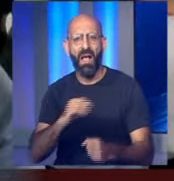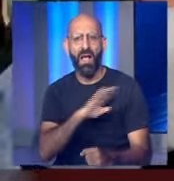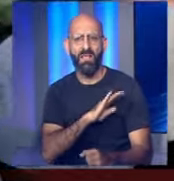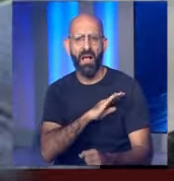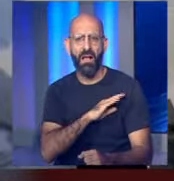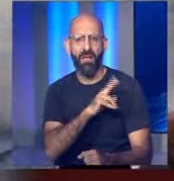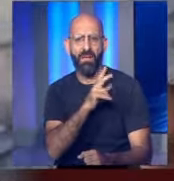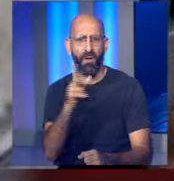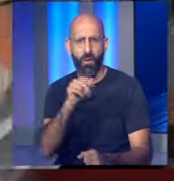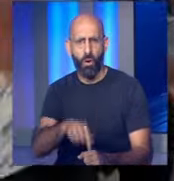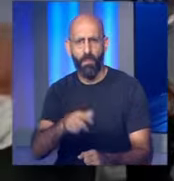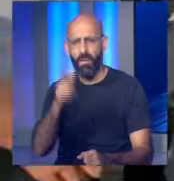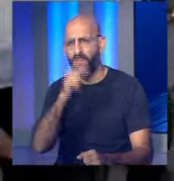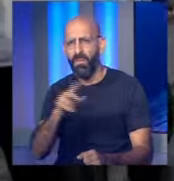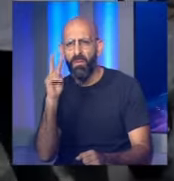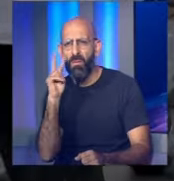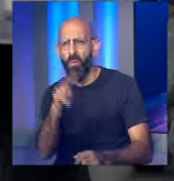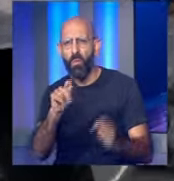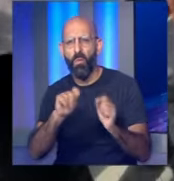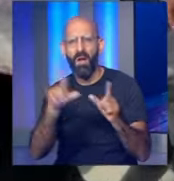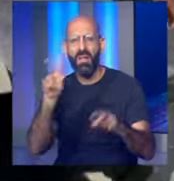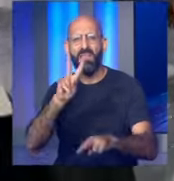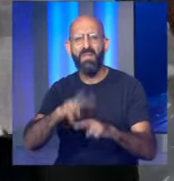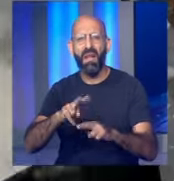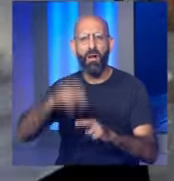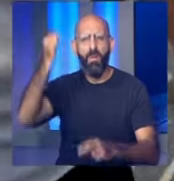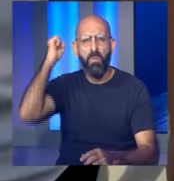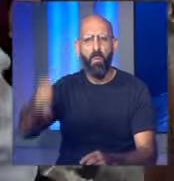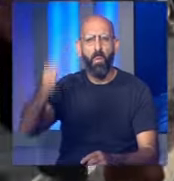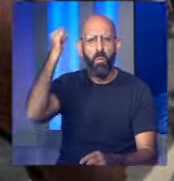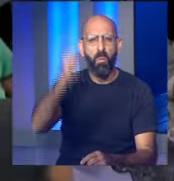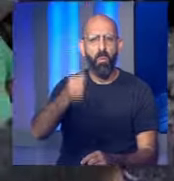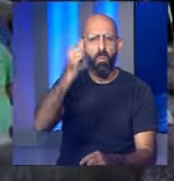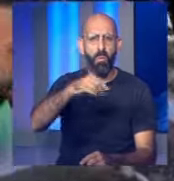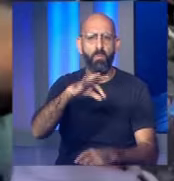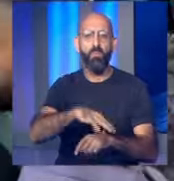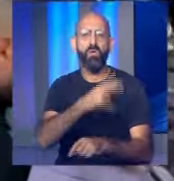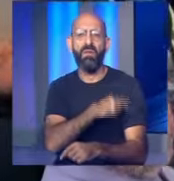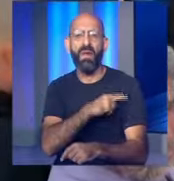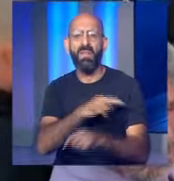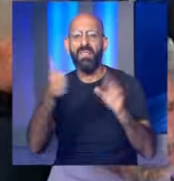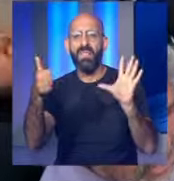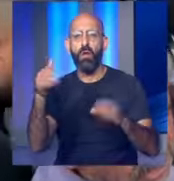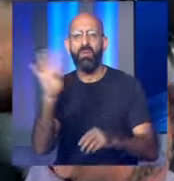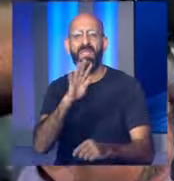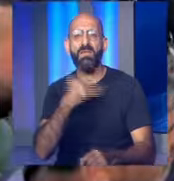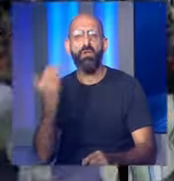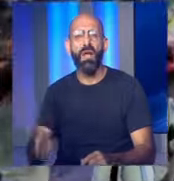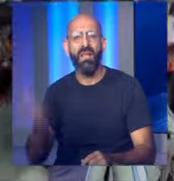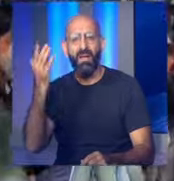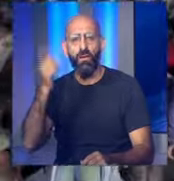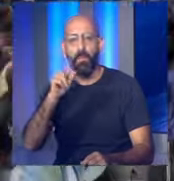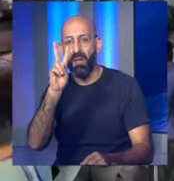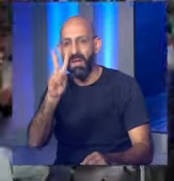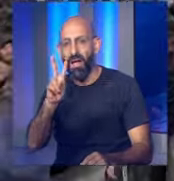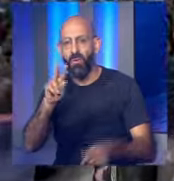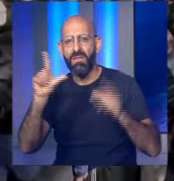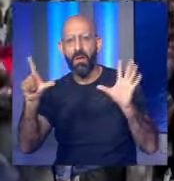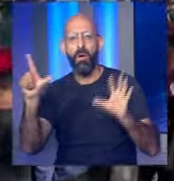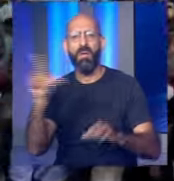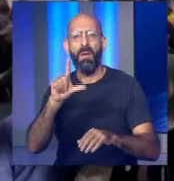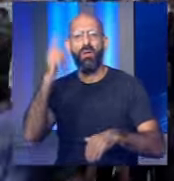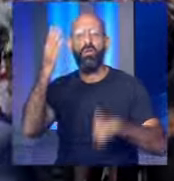من جهتها قالت وزارة الصحة في غزة اليوم أن الاحتلال ارتكب 5 مجازر في القطاع، وصل منها للمستشفيات